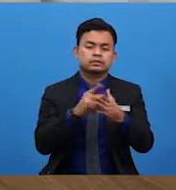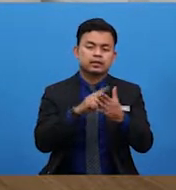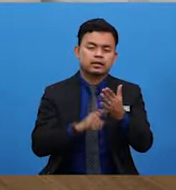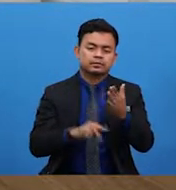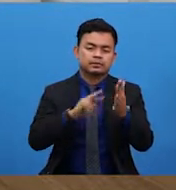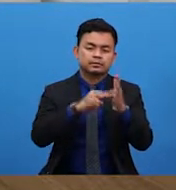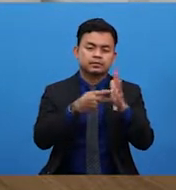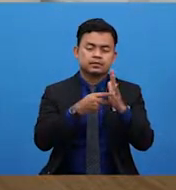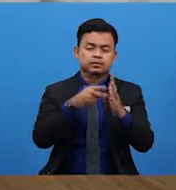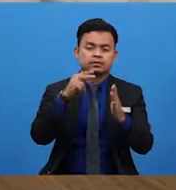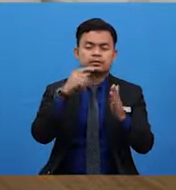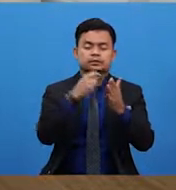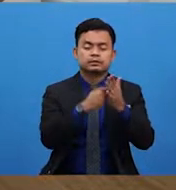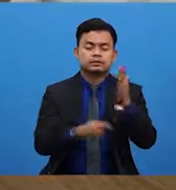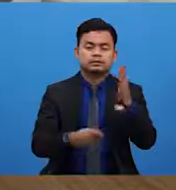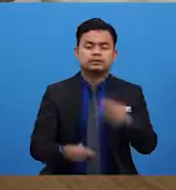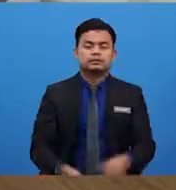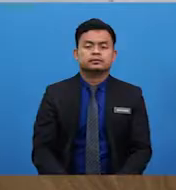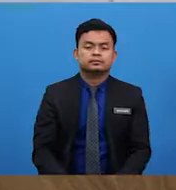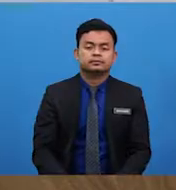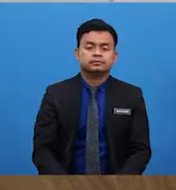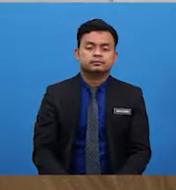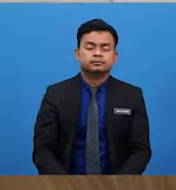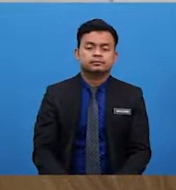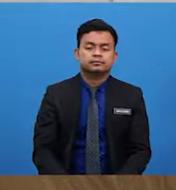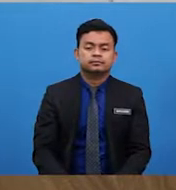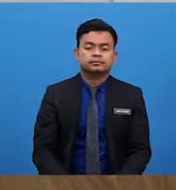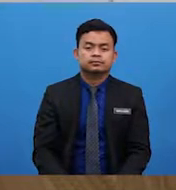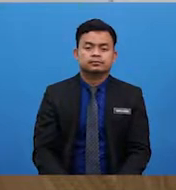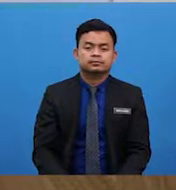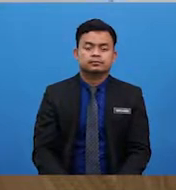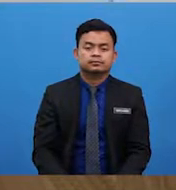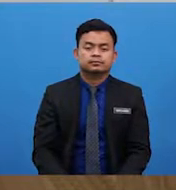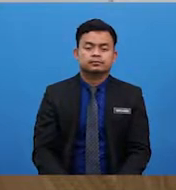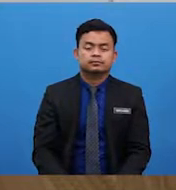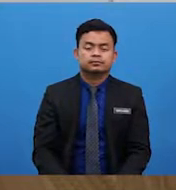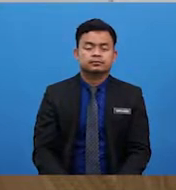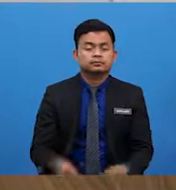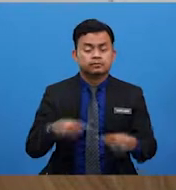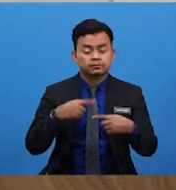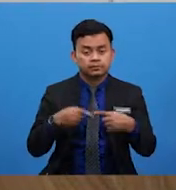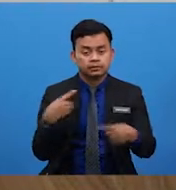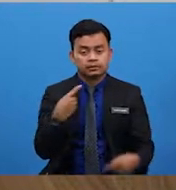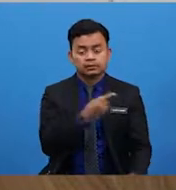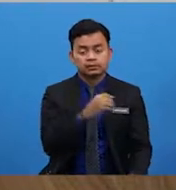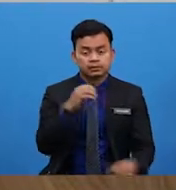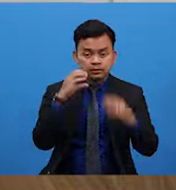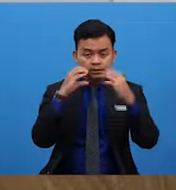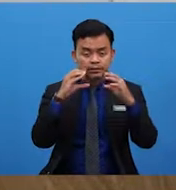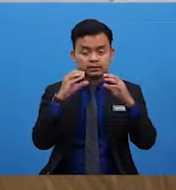di dalam pengerjaannya juga mereka ini kompetisi di bilik kita sebuah pesan nilai